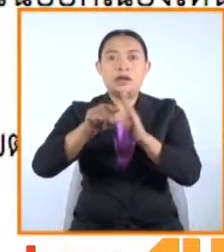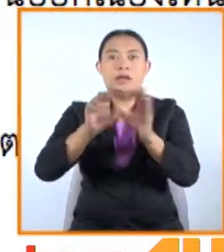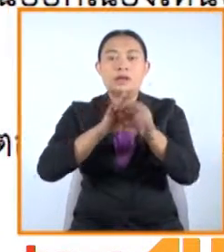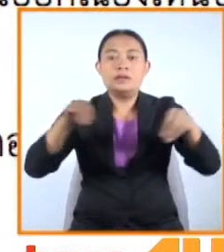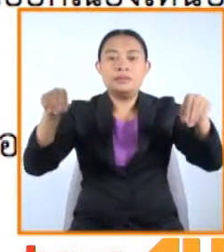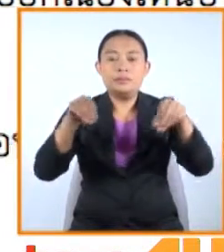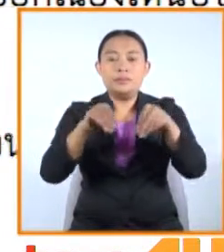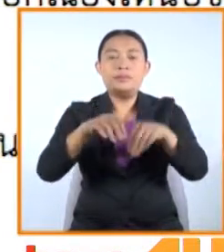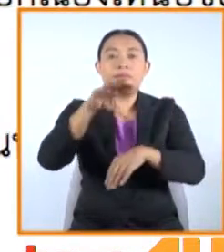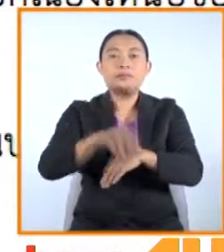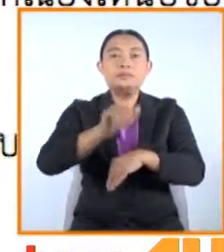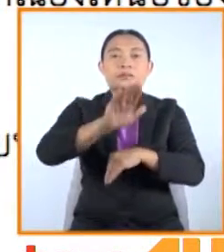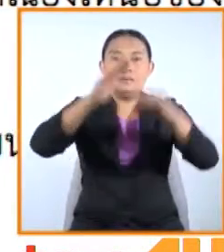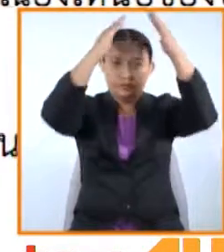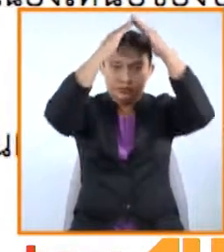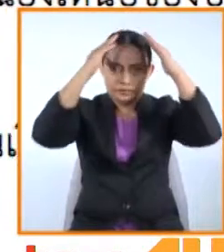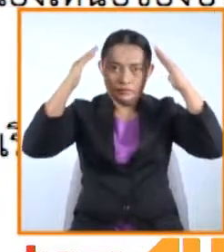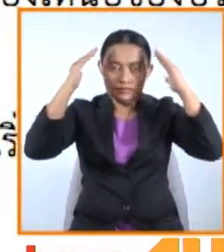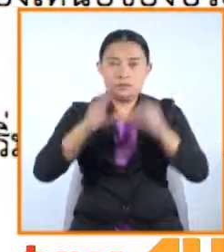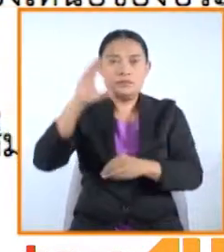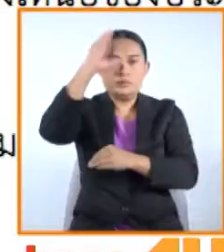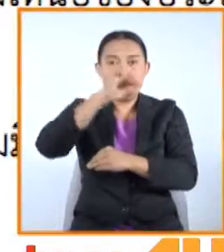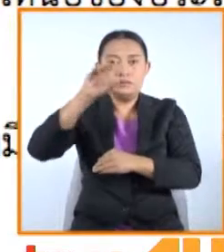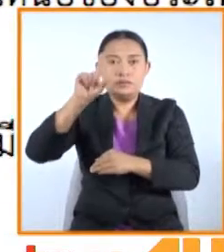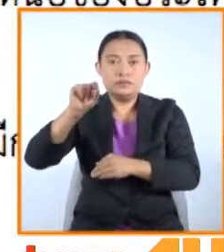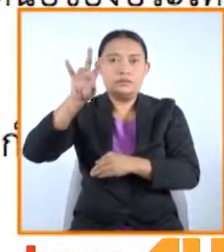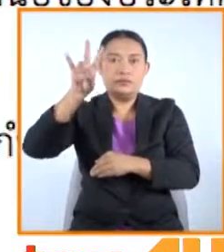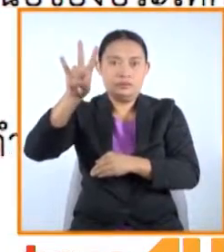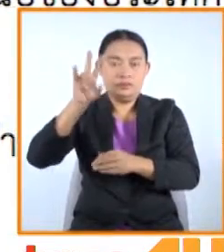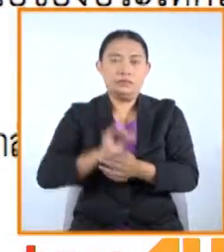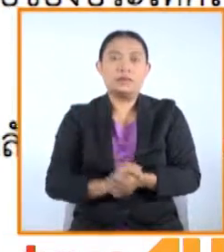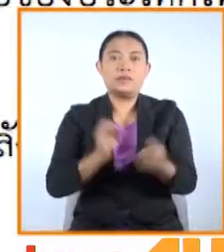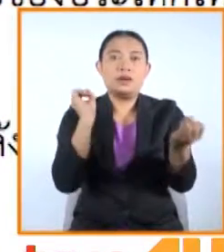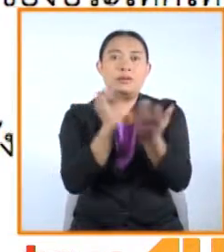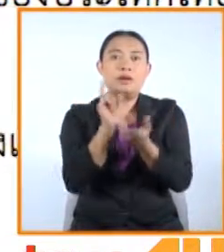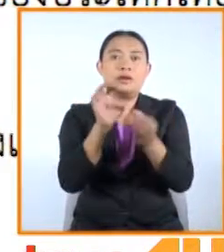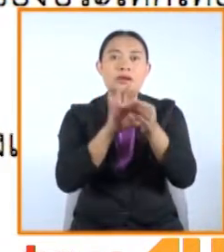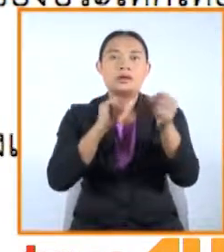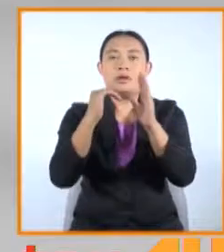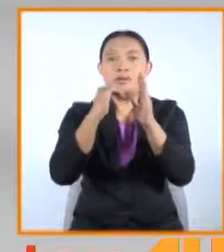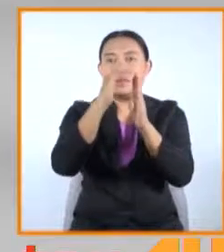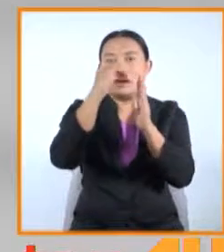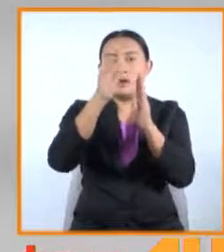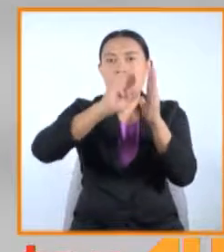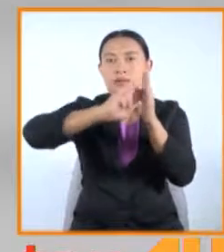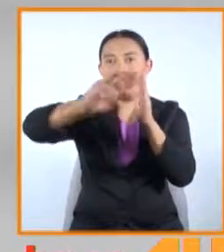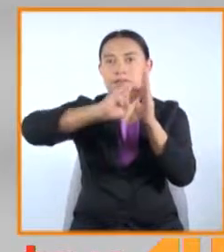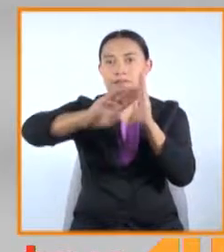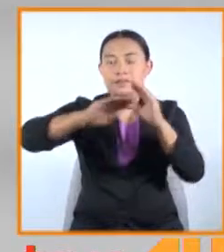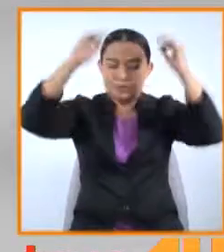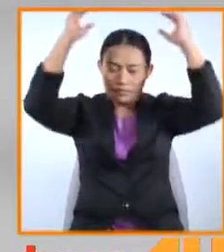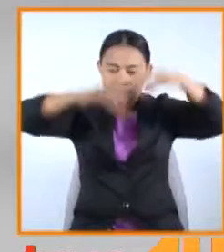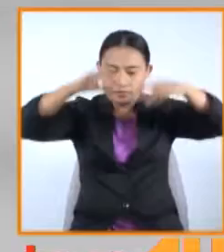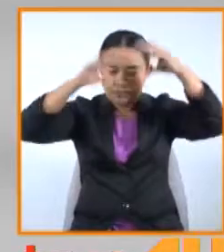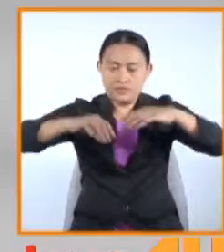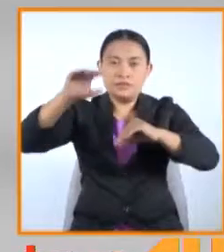รุงฮานอยในคืนวันที่27กรกฎาคมซึ่งจะส่งผลกระทบให้ภาคเหนือภาคตะวันออกเฉียงเหนือของไทยมีฝนเพิ่มม